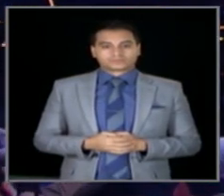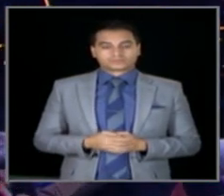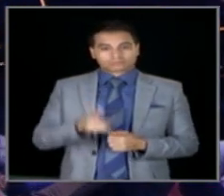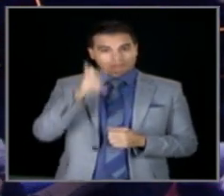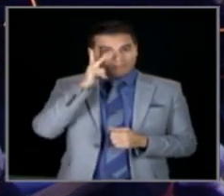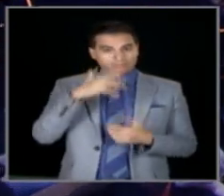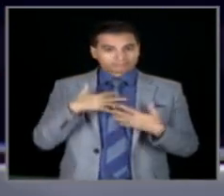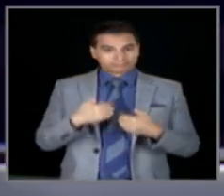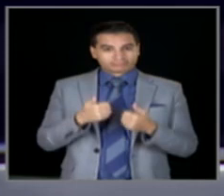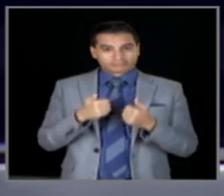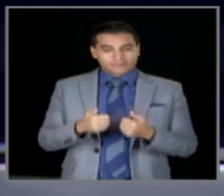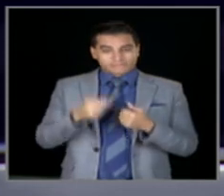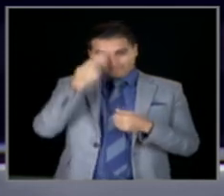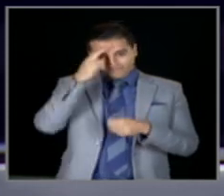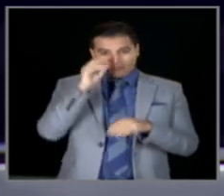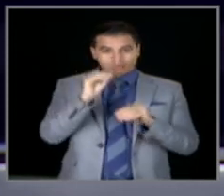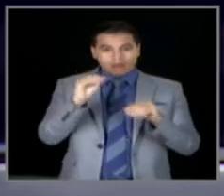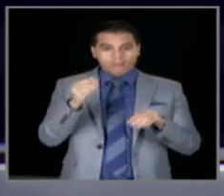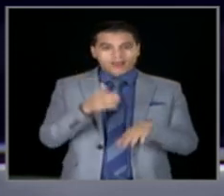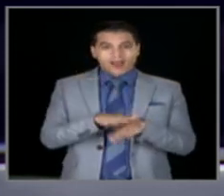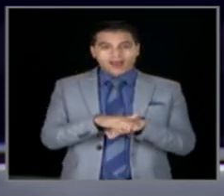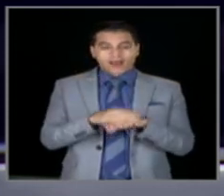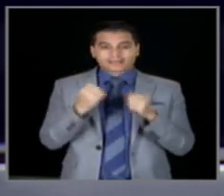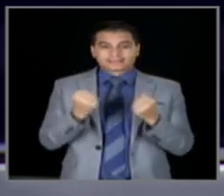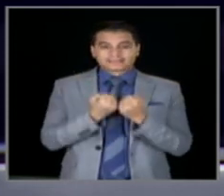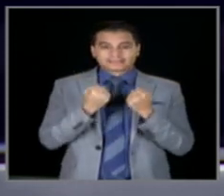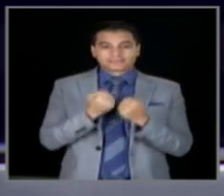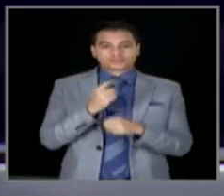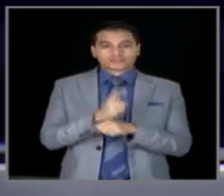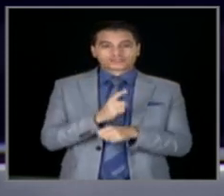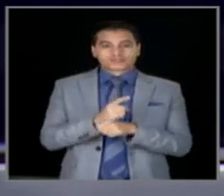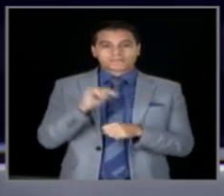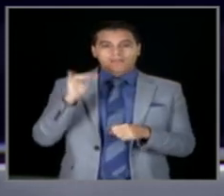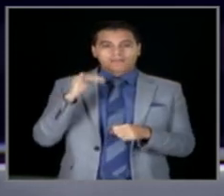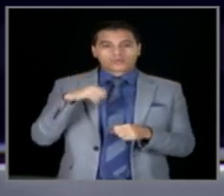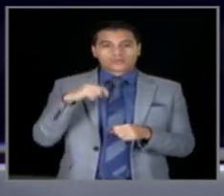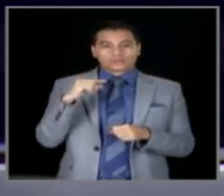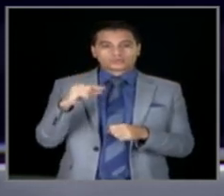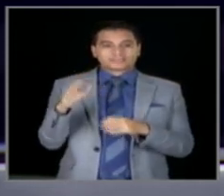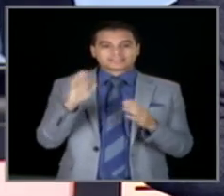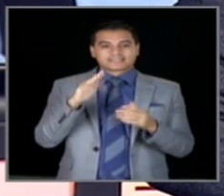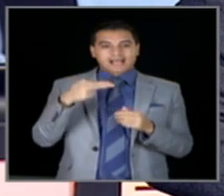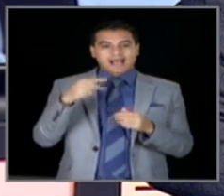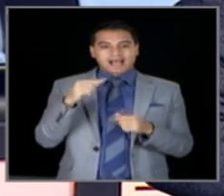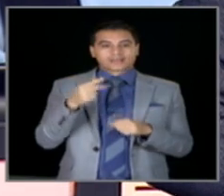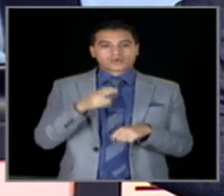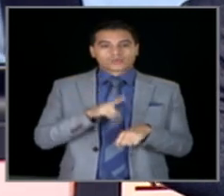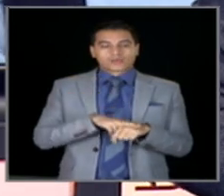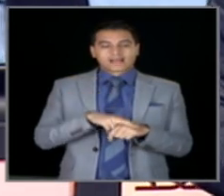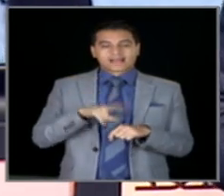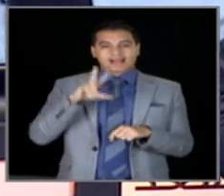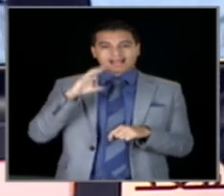أخبارك إيه؟ تمام الحمد لله. مين اللي دربك على تحت الضغط؟ أستاذ محمود سعد ومحمود جعفري. محمود سعد